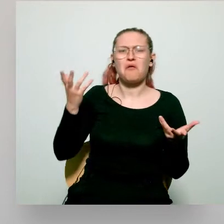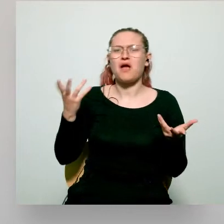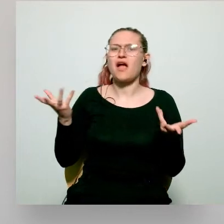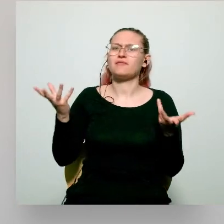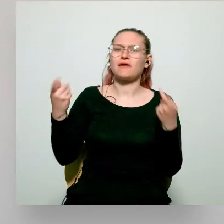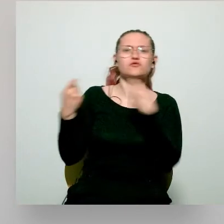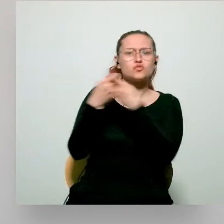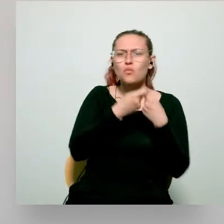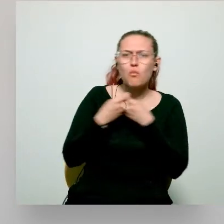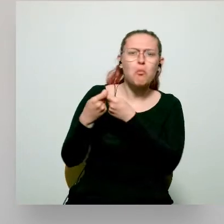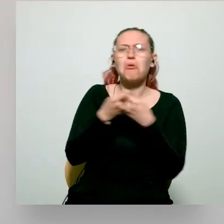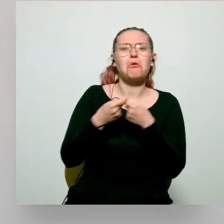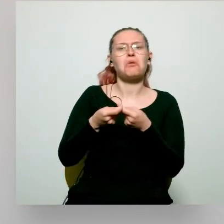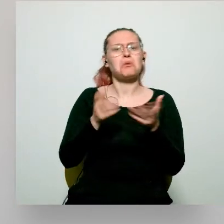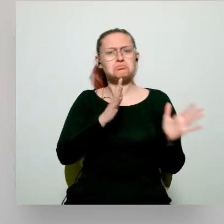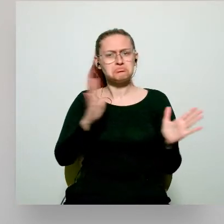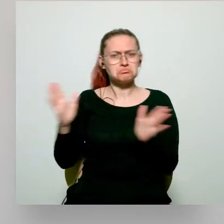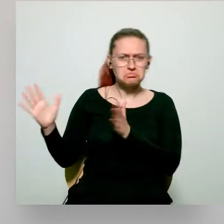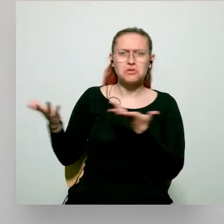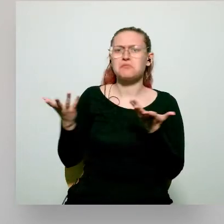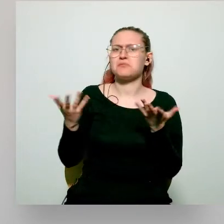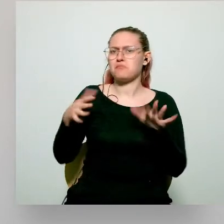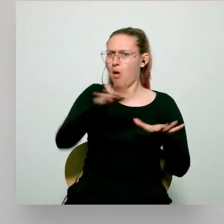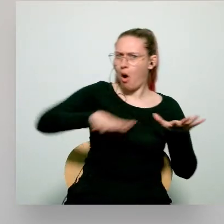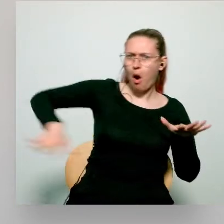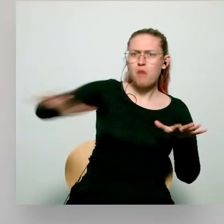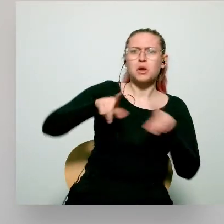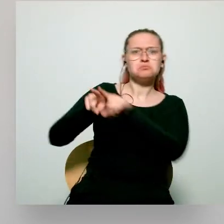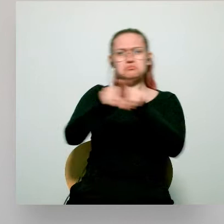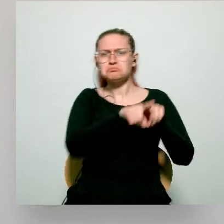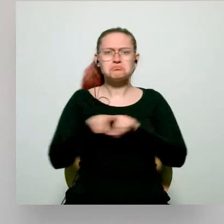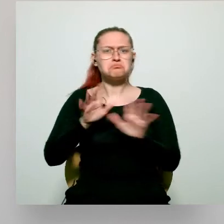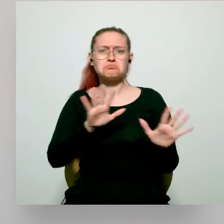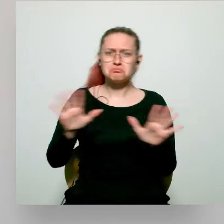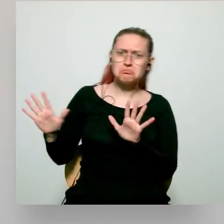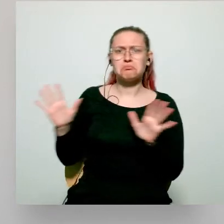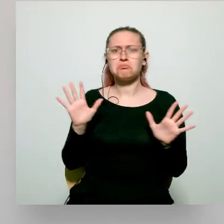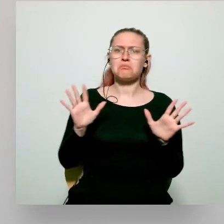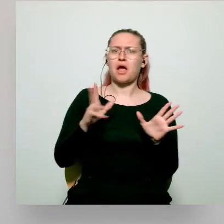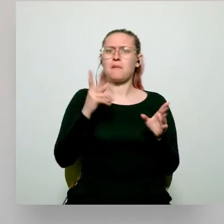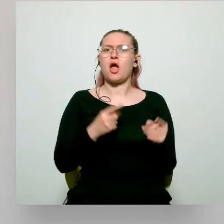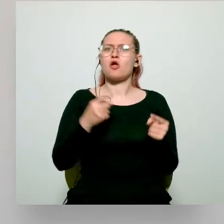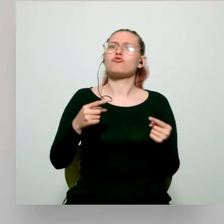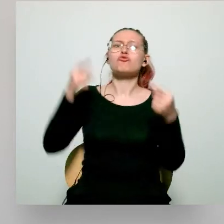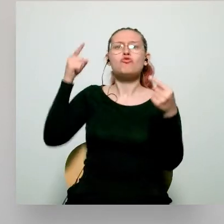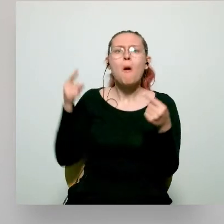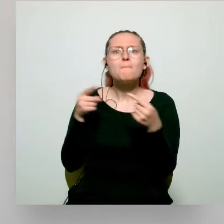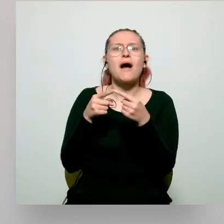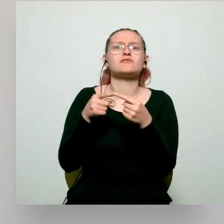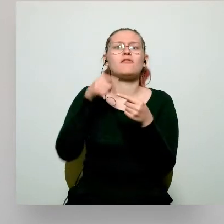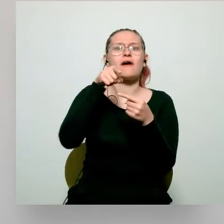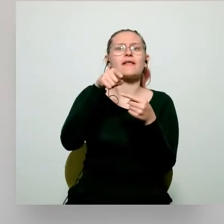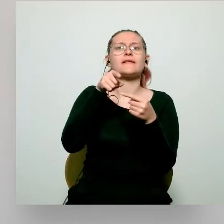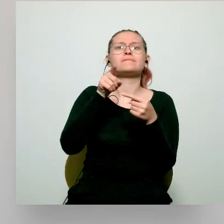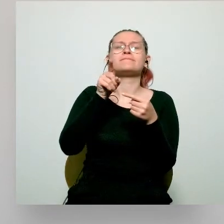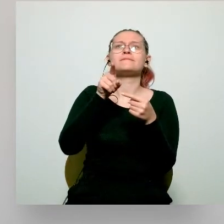pewnym obszarze, to w większym mierze przystawała do tych archaicznych schematów, głęboko archaicznych